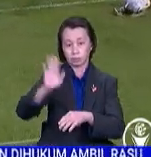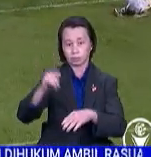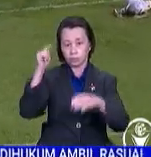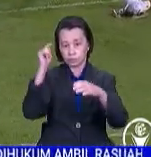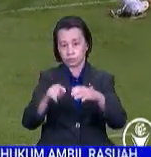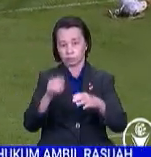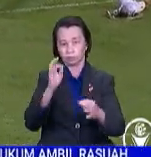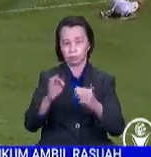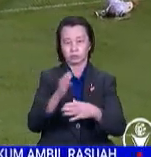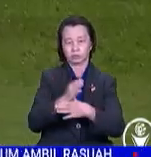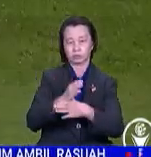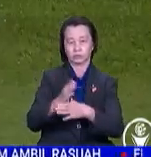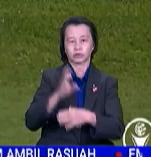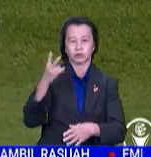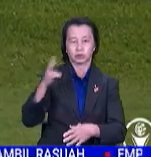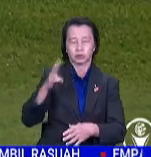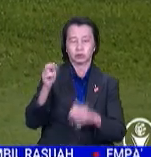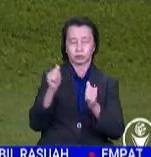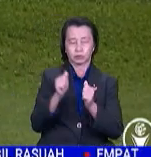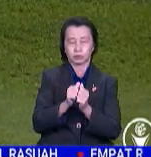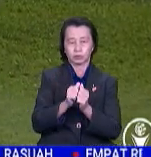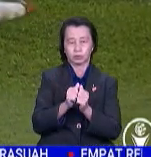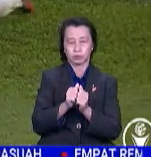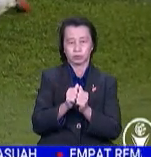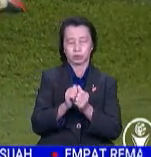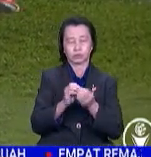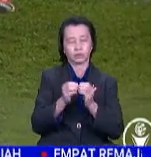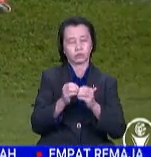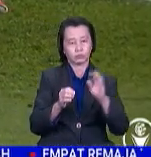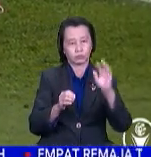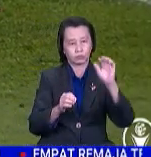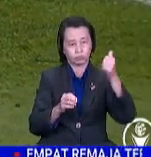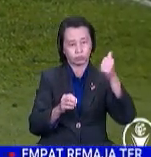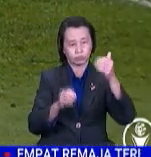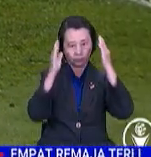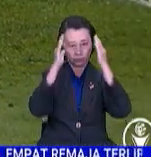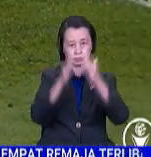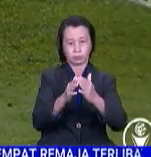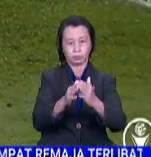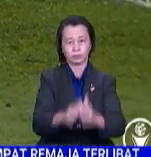walaupun berkongsi 17 mata bersama pasukan tangga ke-10 Seri Pahang FC.